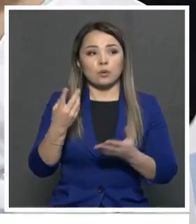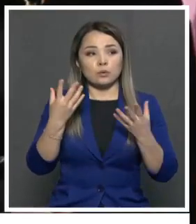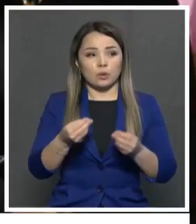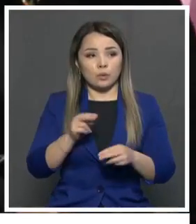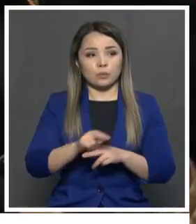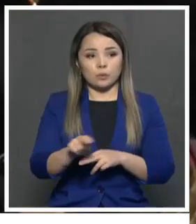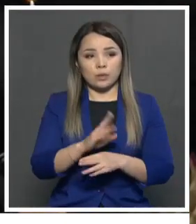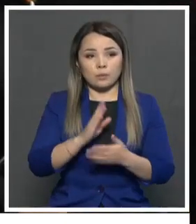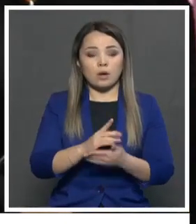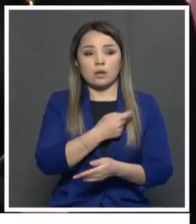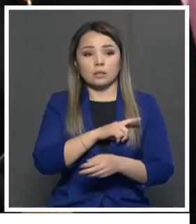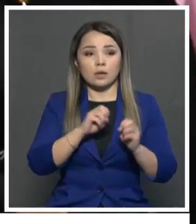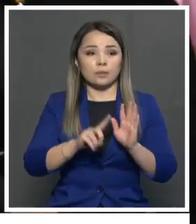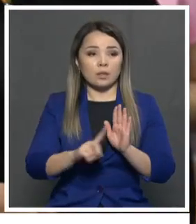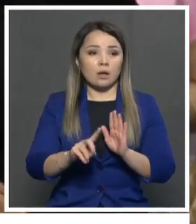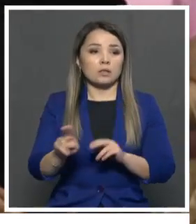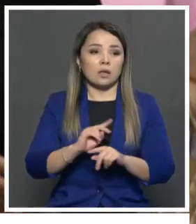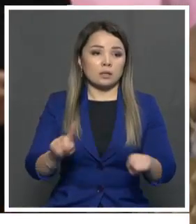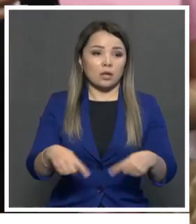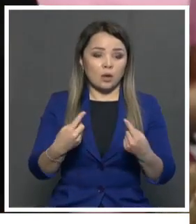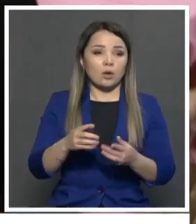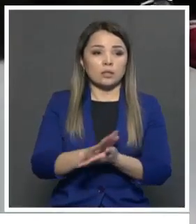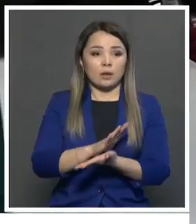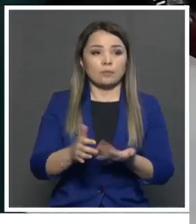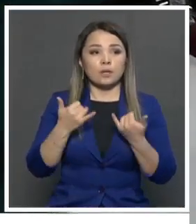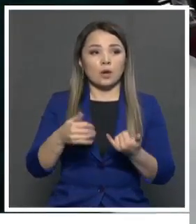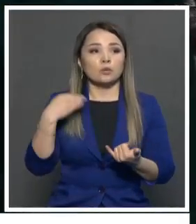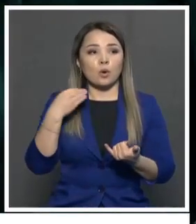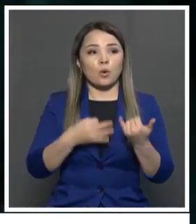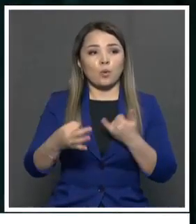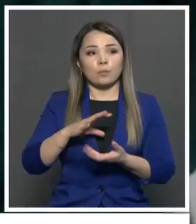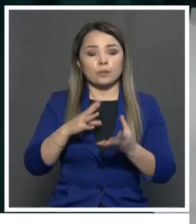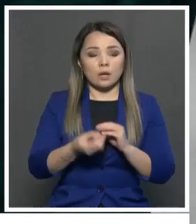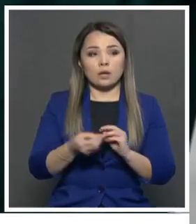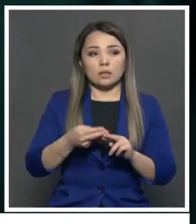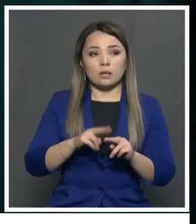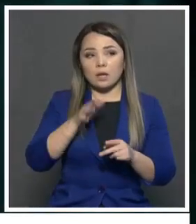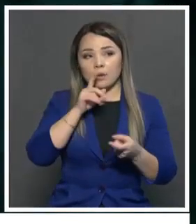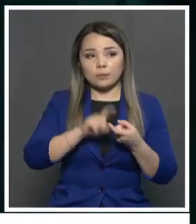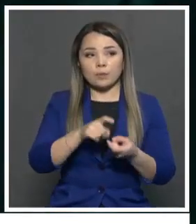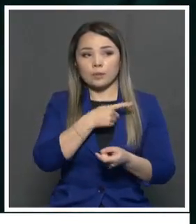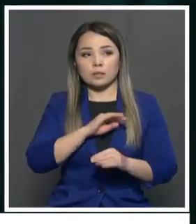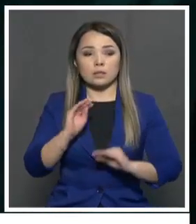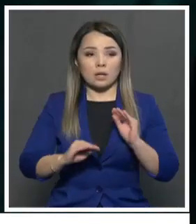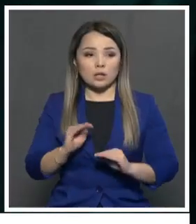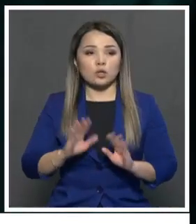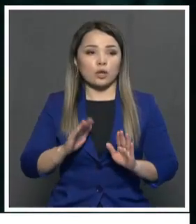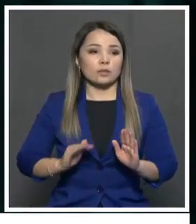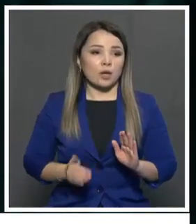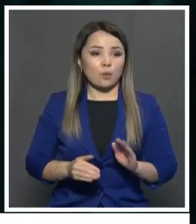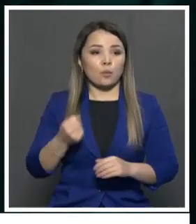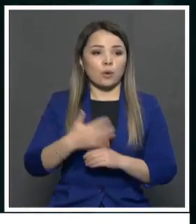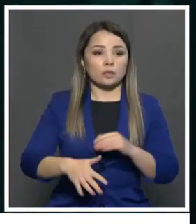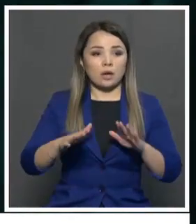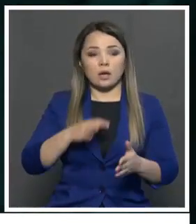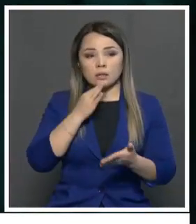өтеді. Амбулаториялық және стационарлық оңалту тегін. Жалпы осы уақытқа дейін Түркістан облысында мұндай заманауи медициналық жабдықтар тек жеке меншік орталықтарда ғана